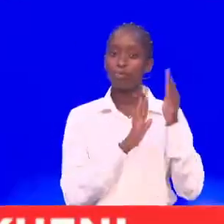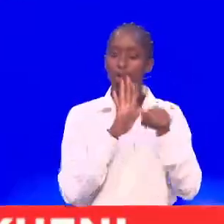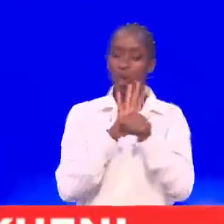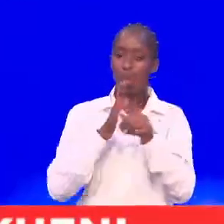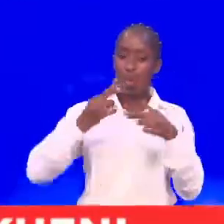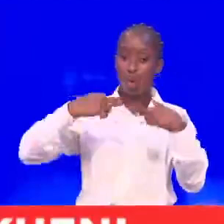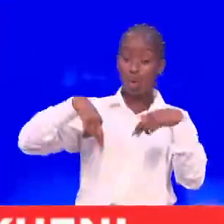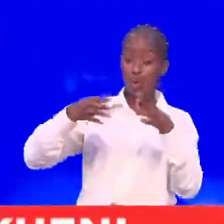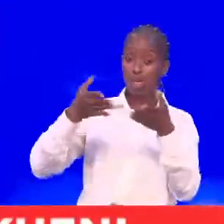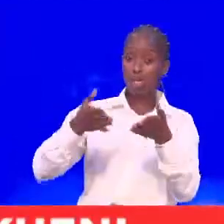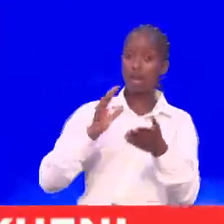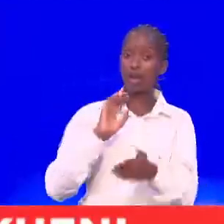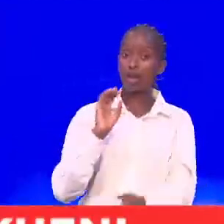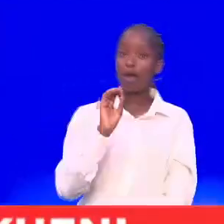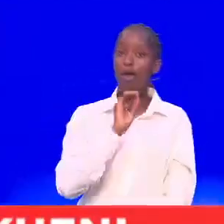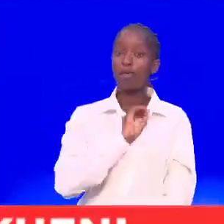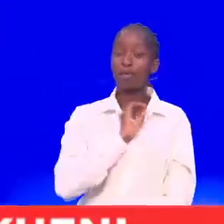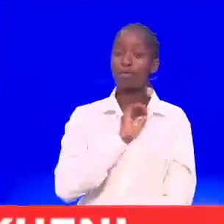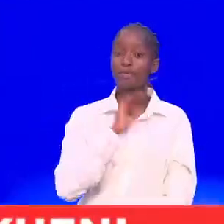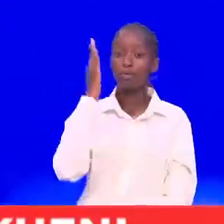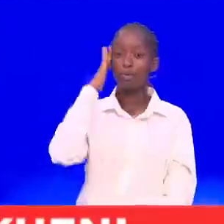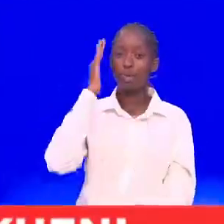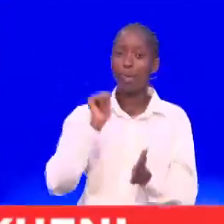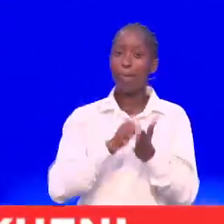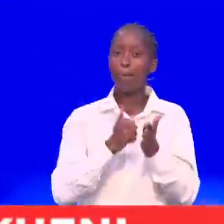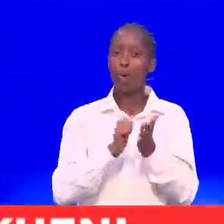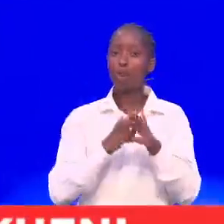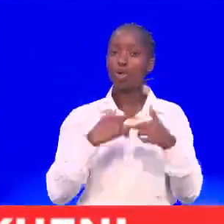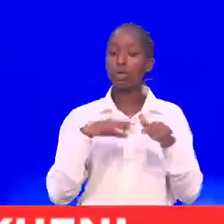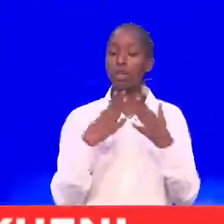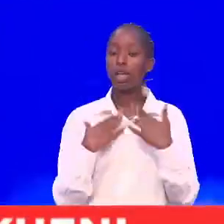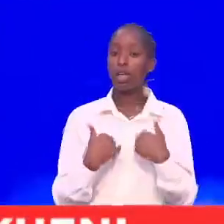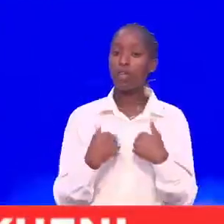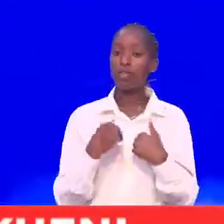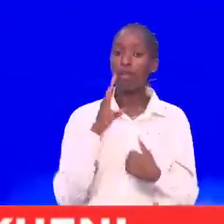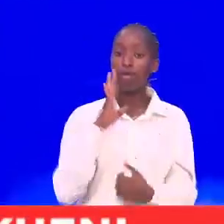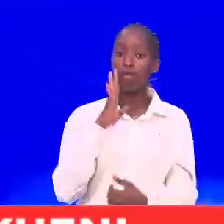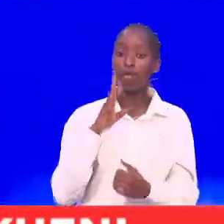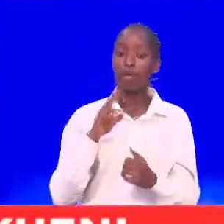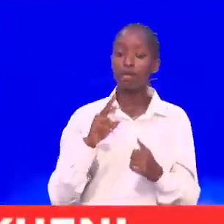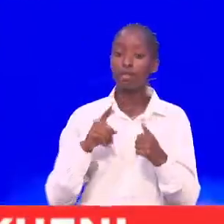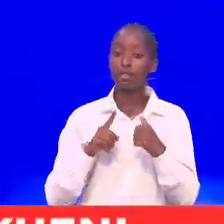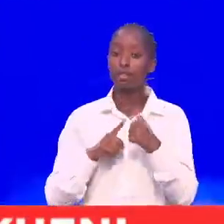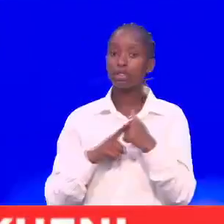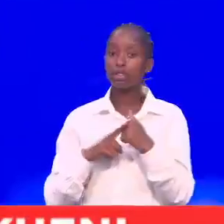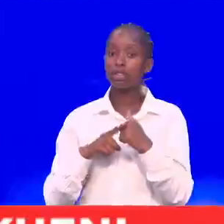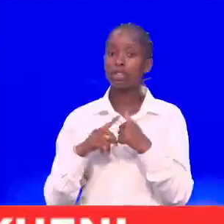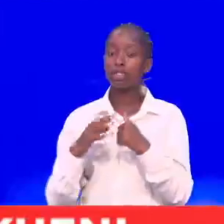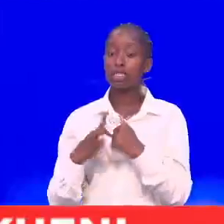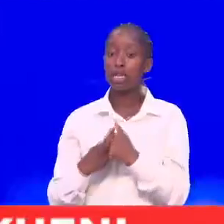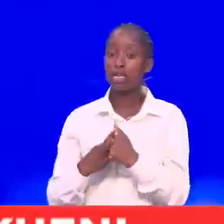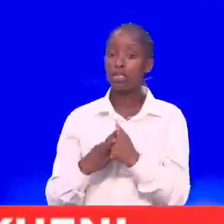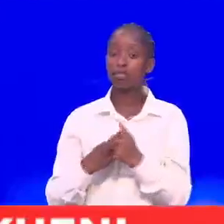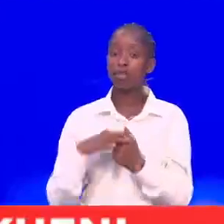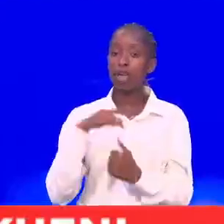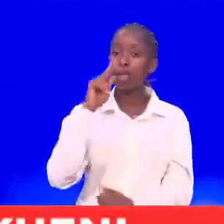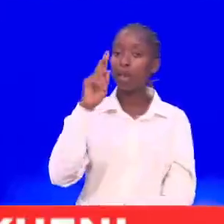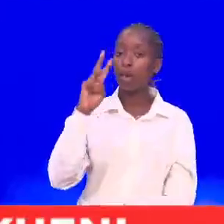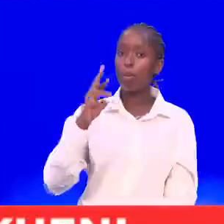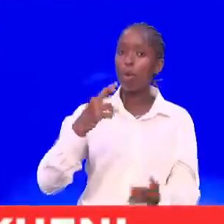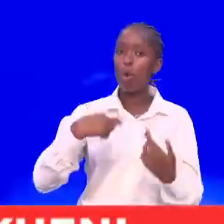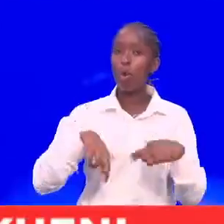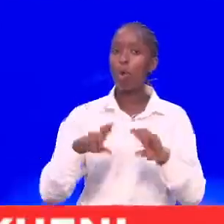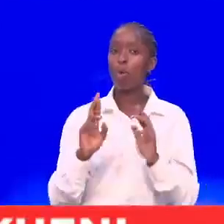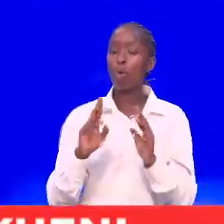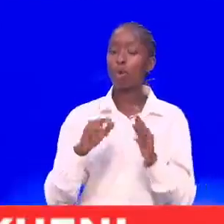yetu. Wajua hii Makueni tuko na kilomita 264. Kaunti hii ambayo imeshika barabara kuu ya Mombasa